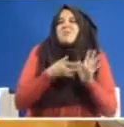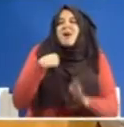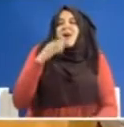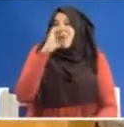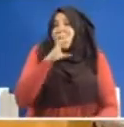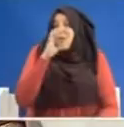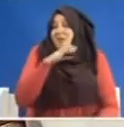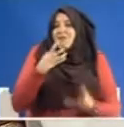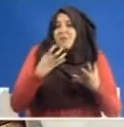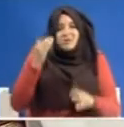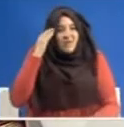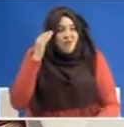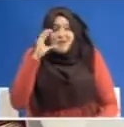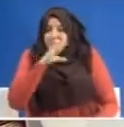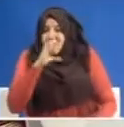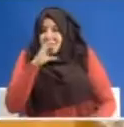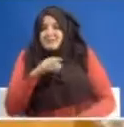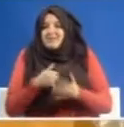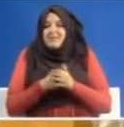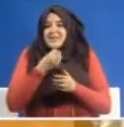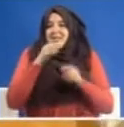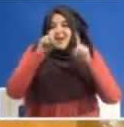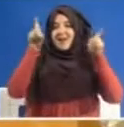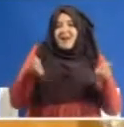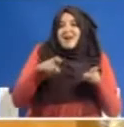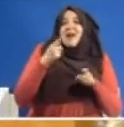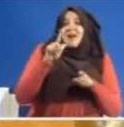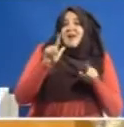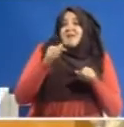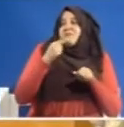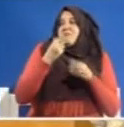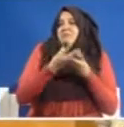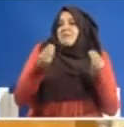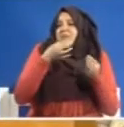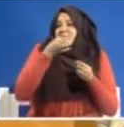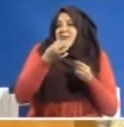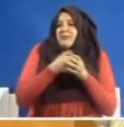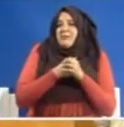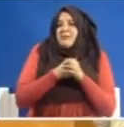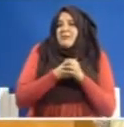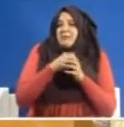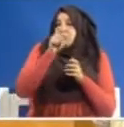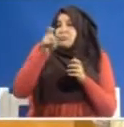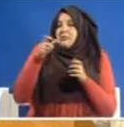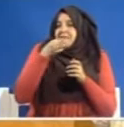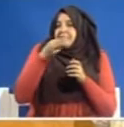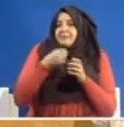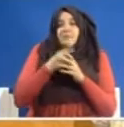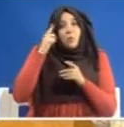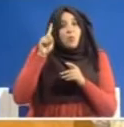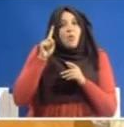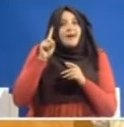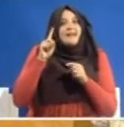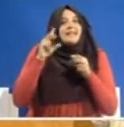نحن. ولهذا بعض البقوسين يعني بعض المفسرين أو بعض من ذكر لما تحدث عن قصة آدم عليه